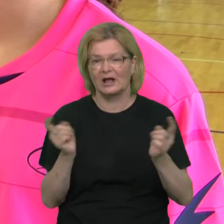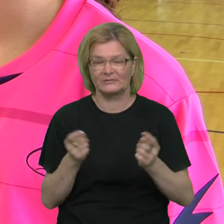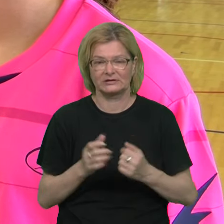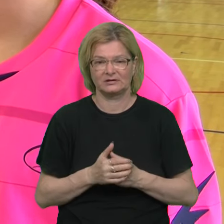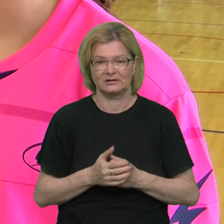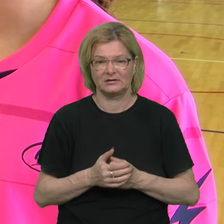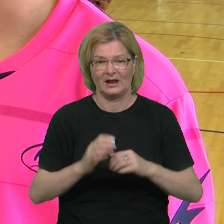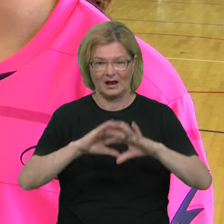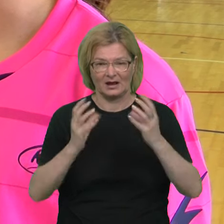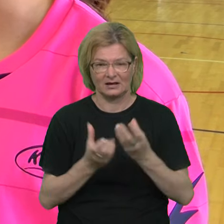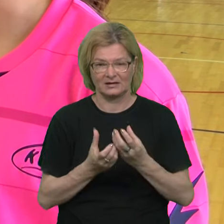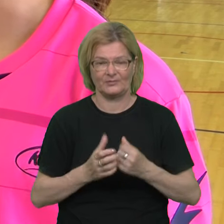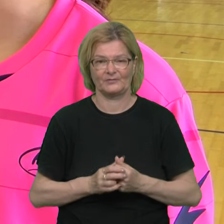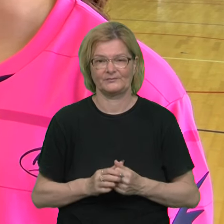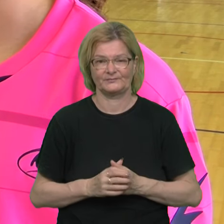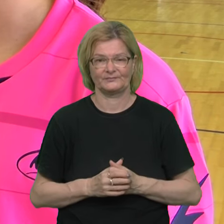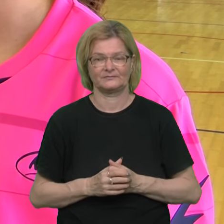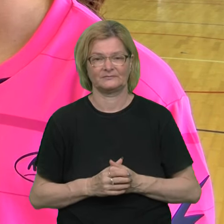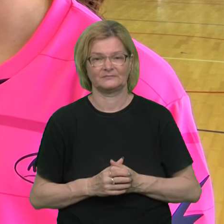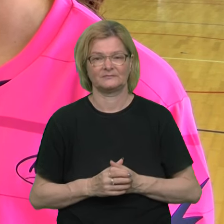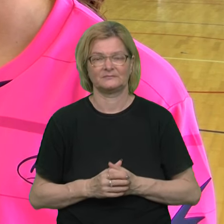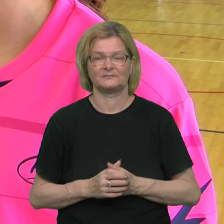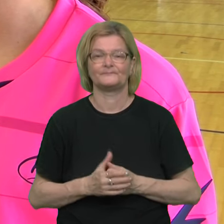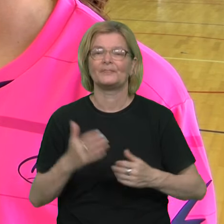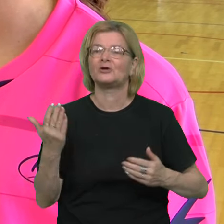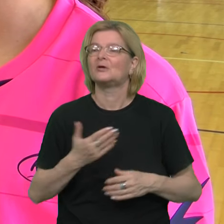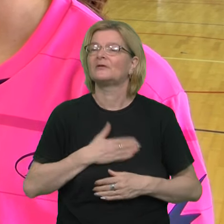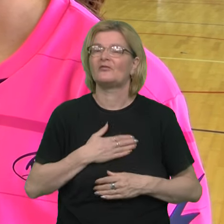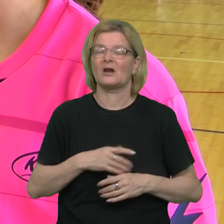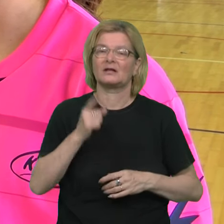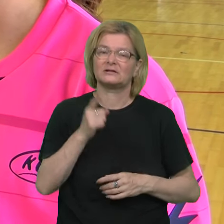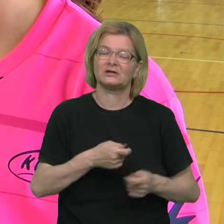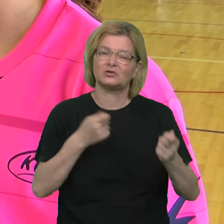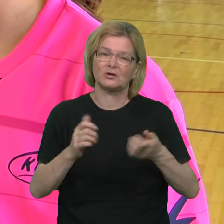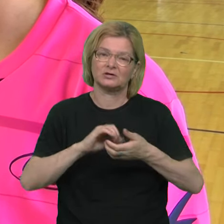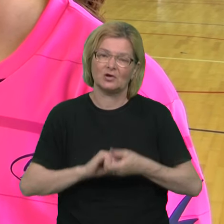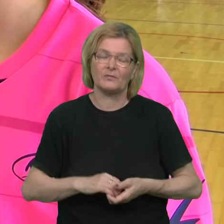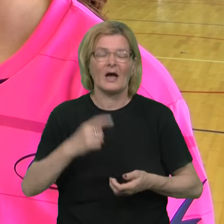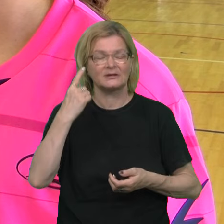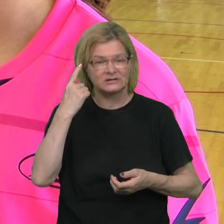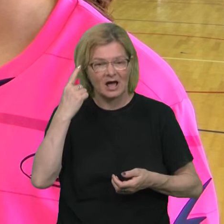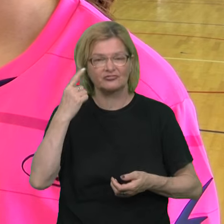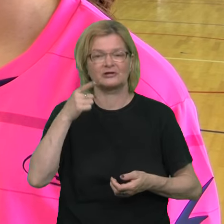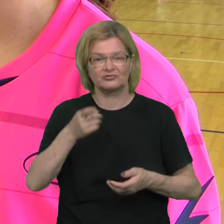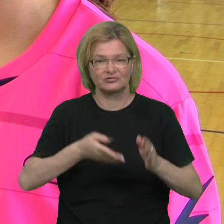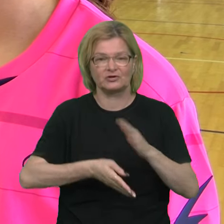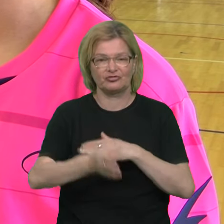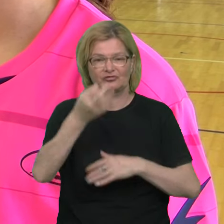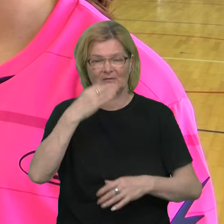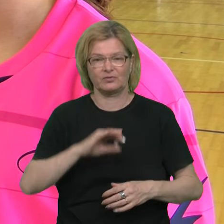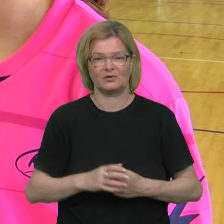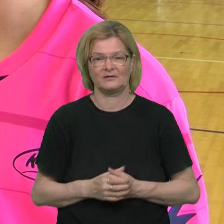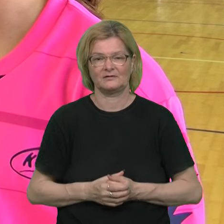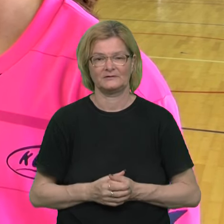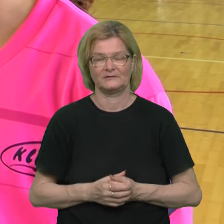su utakmice? S ekipom u Radije. Što bi voljela ti donijeti klubu, a da znaš da će to